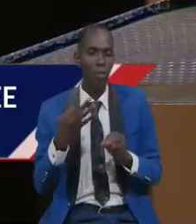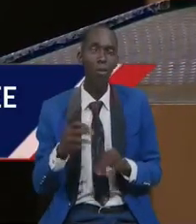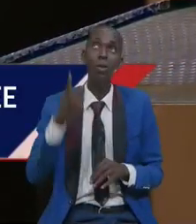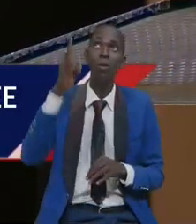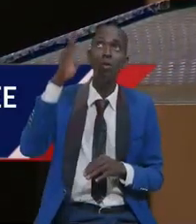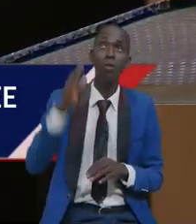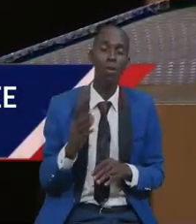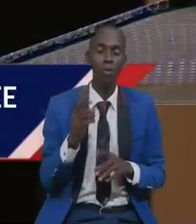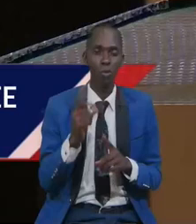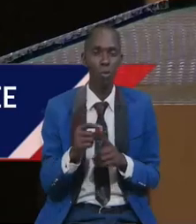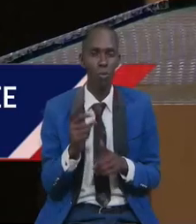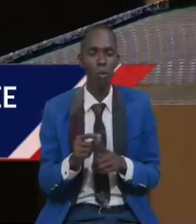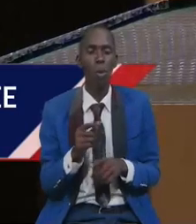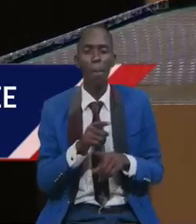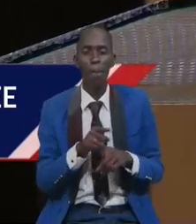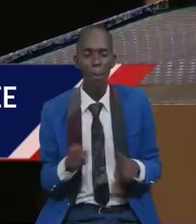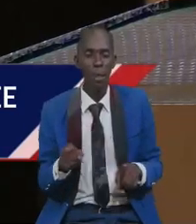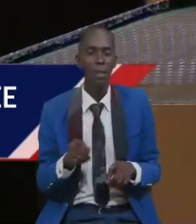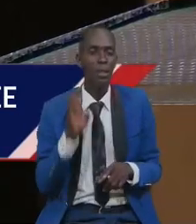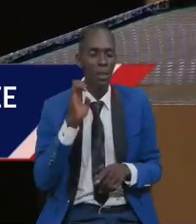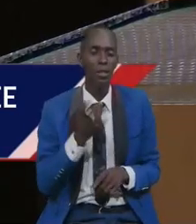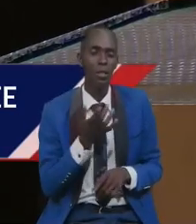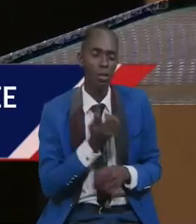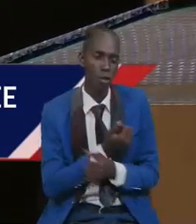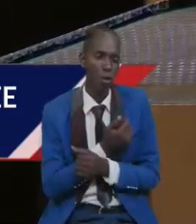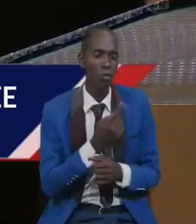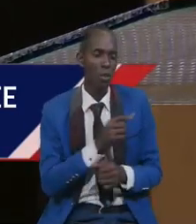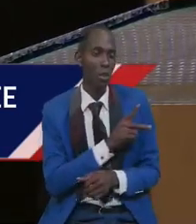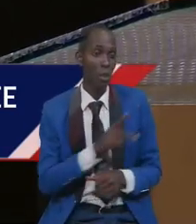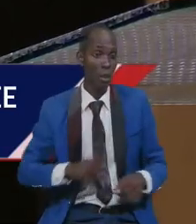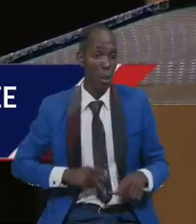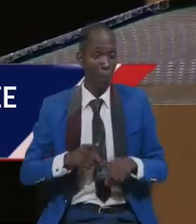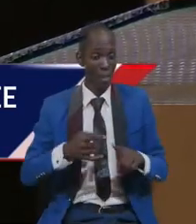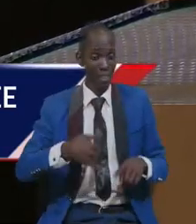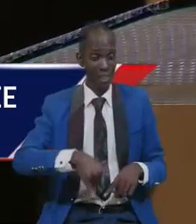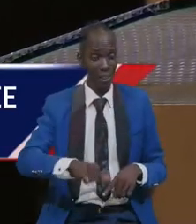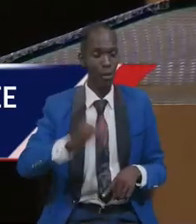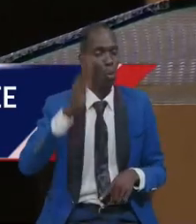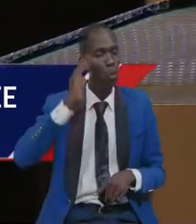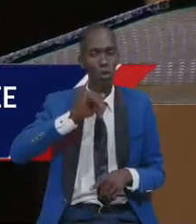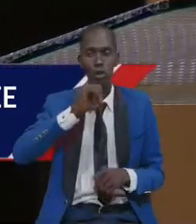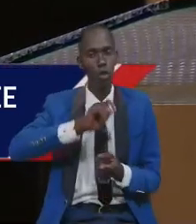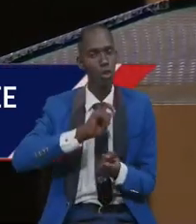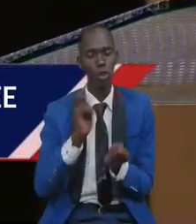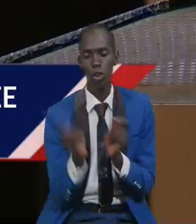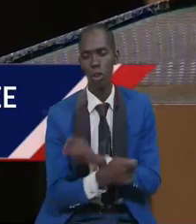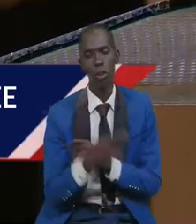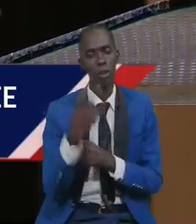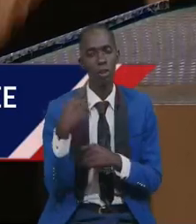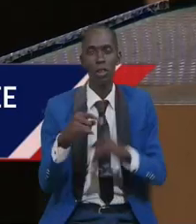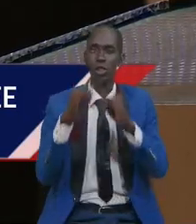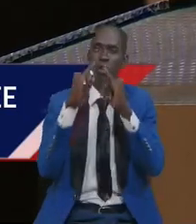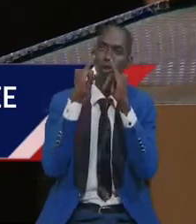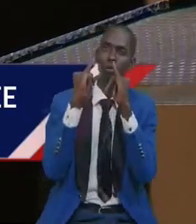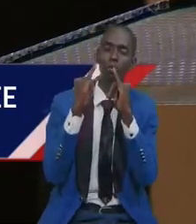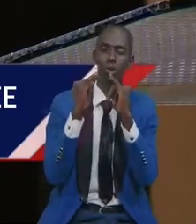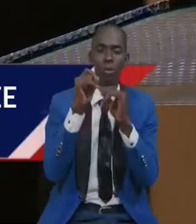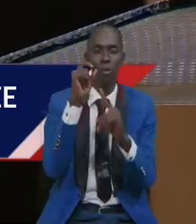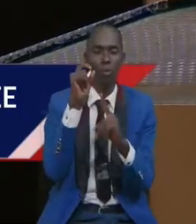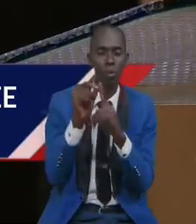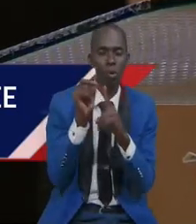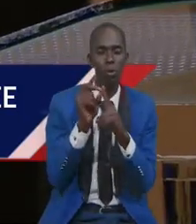changer l'interprétation de ce rêve, du décret du céleste, de la doctrine, de la parole.